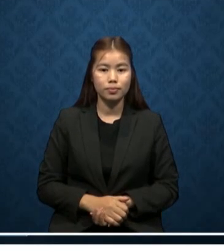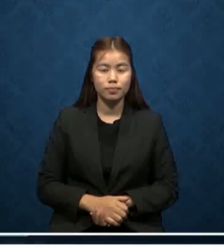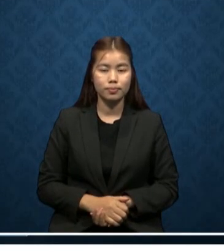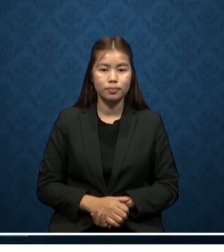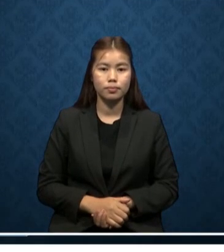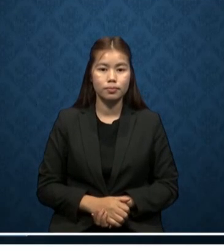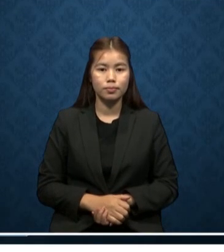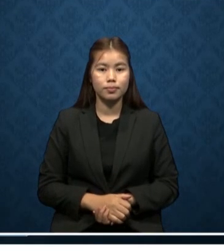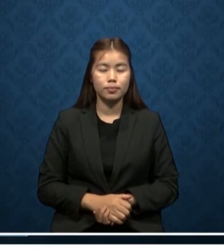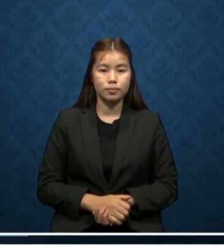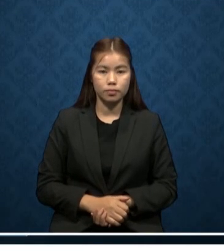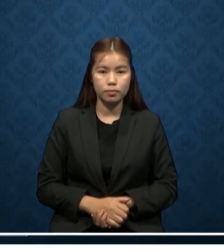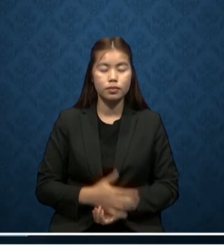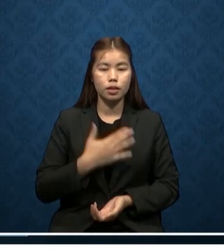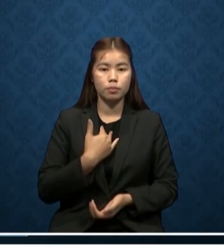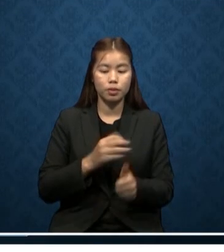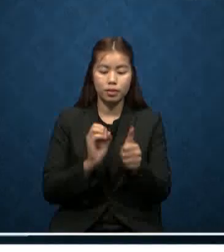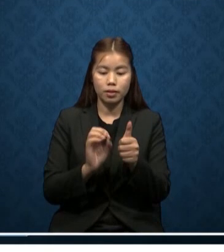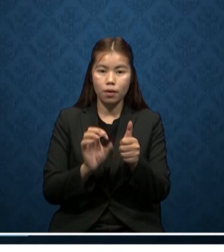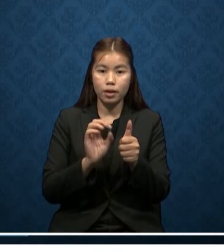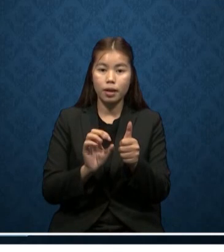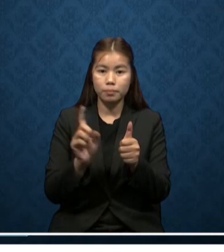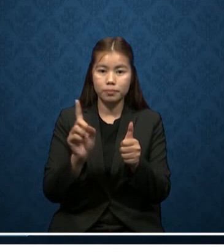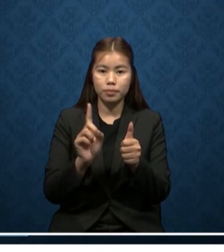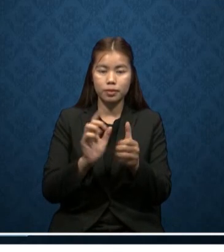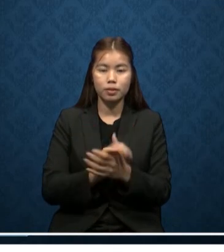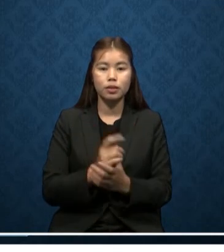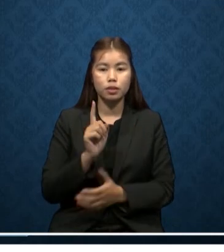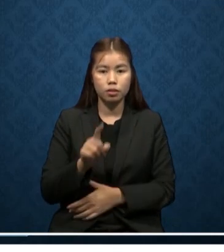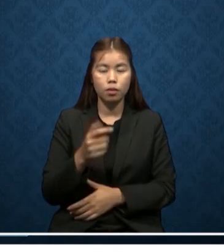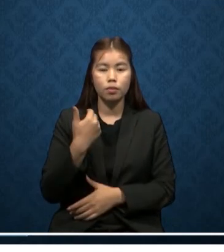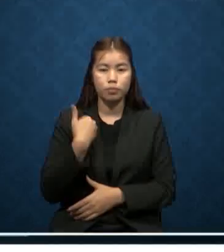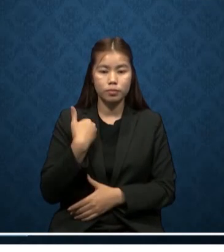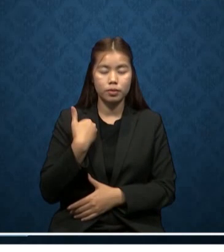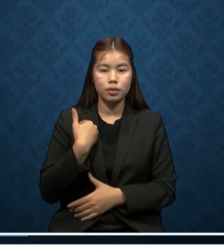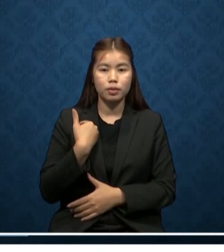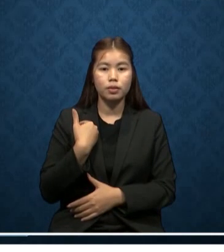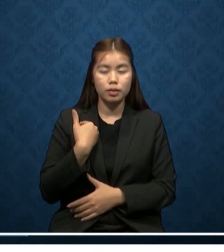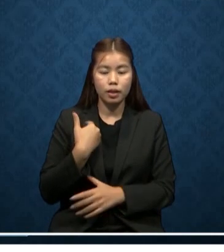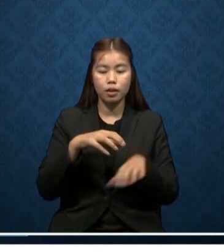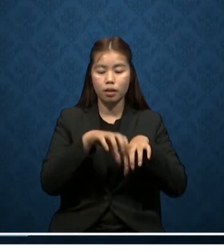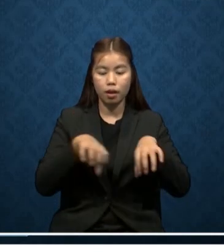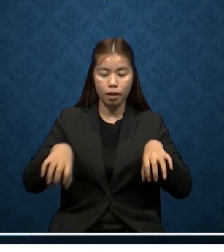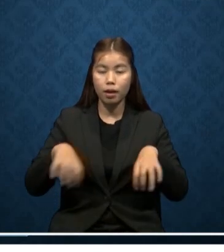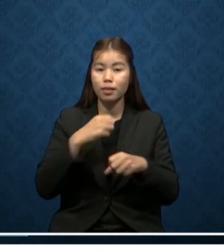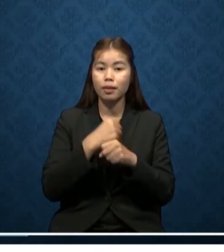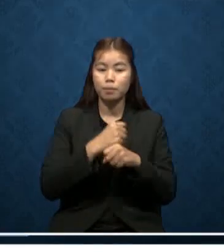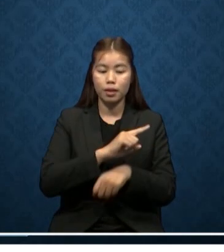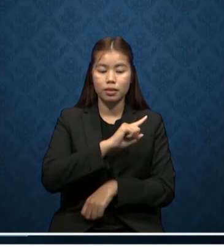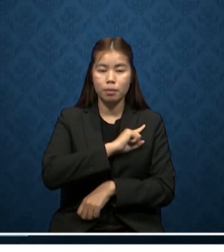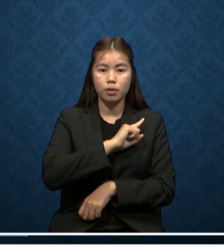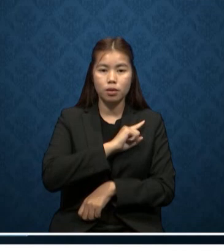ครับเรามีข้อเสนอดังนี้ครับควรเร่งรัดติดตามการดำเนินงานของหน่วยงานที่เกี่ยวข้องกับการ